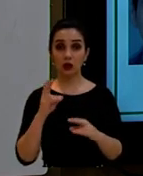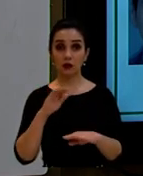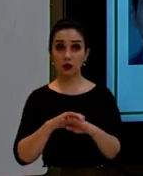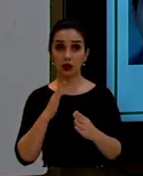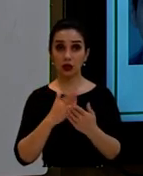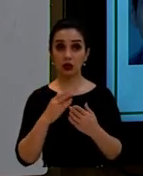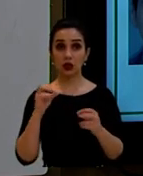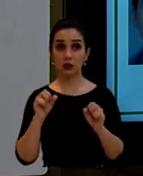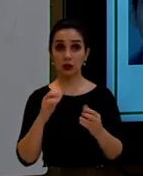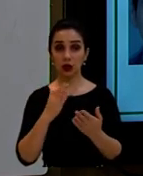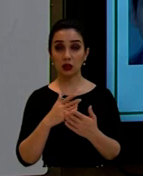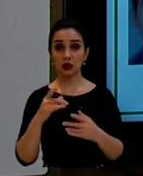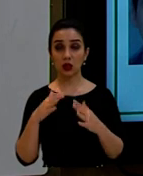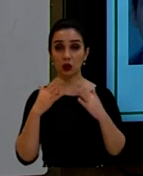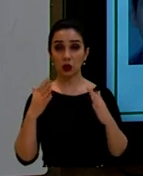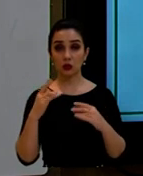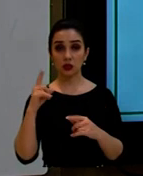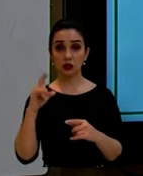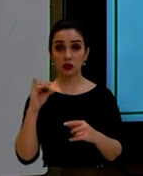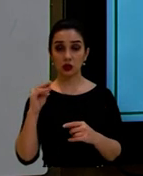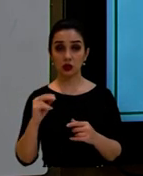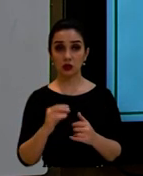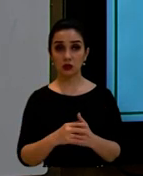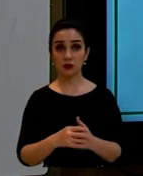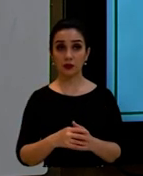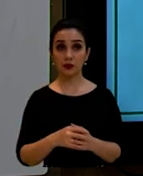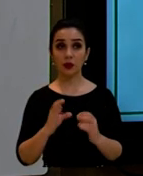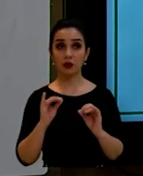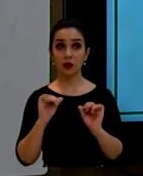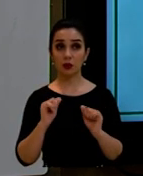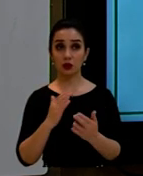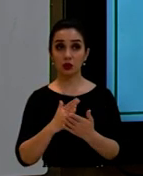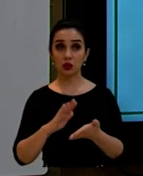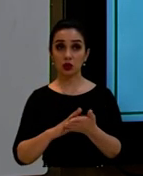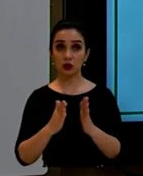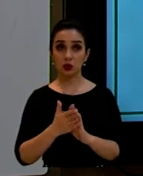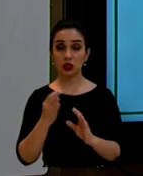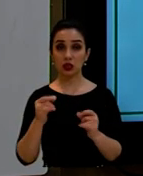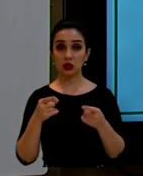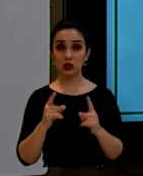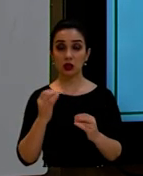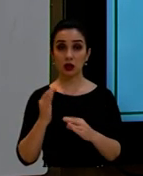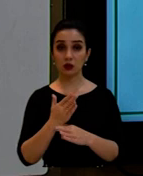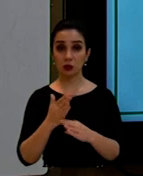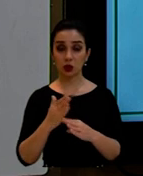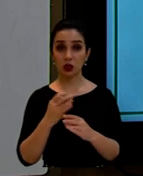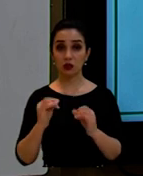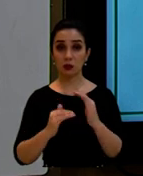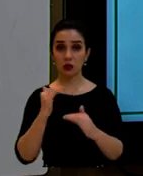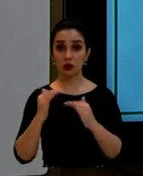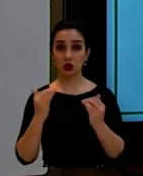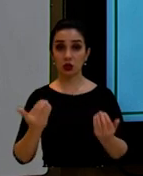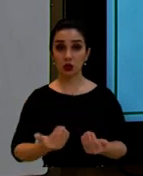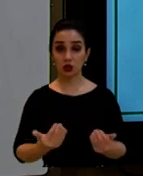фактор имел огромное значение. В определенных условиях естественный отбор